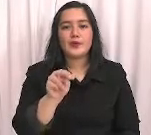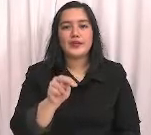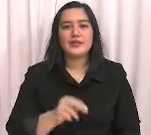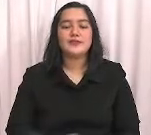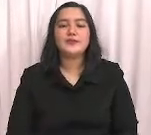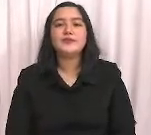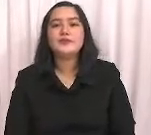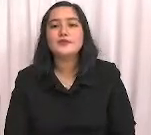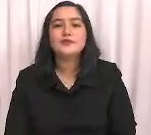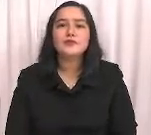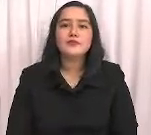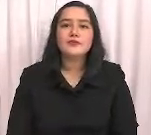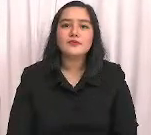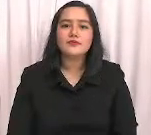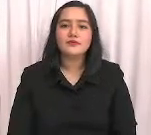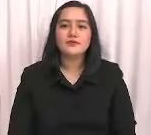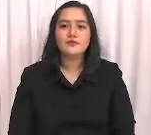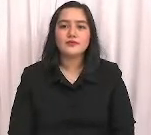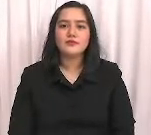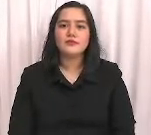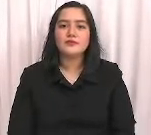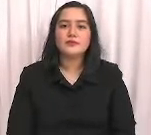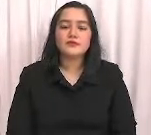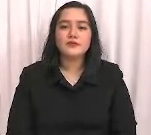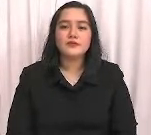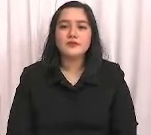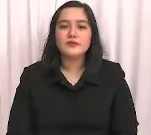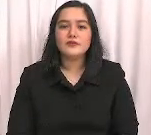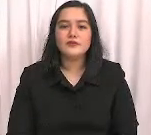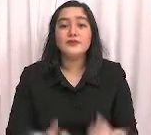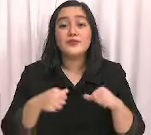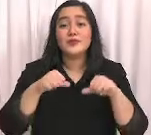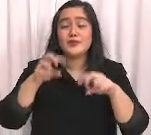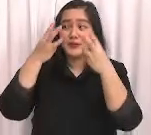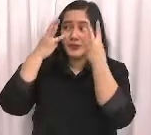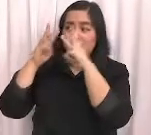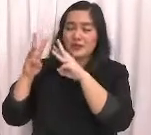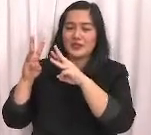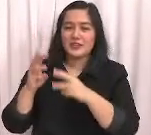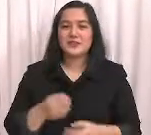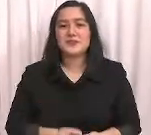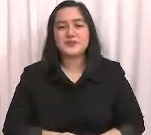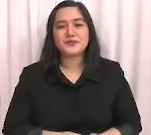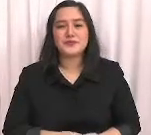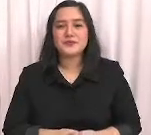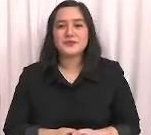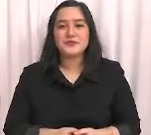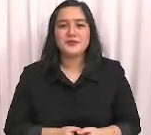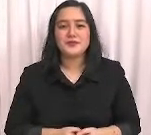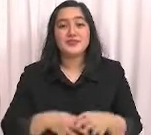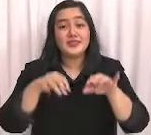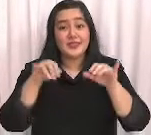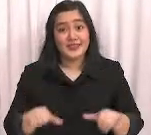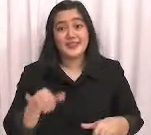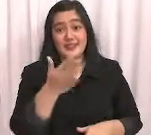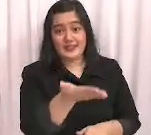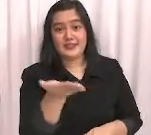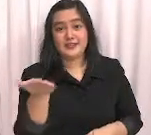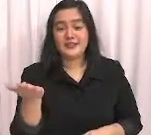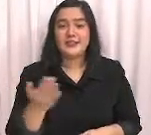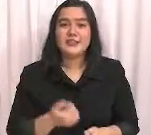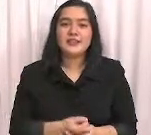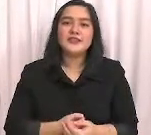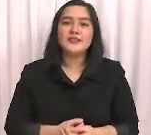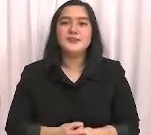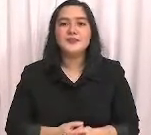Australia. Nag-i-schooling sila doon ngayon. So, hello. Keep on watching and stay tuned. So, dyan lang po kayo. Huwag po kayong aalis dahil